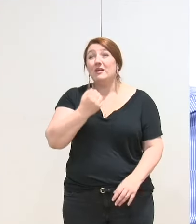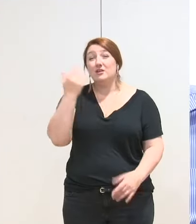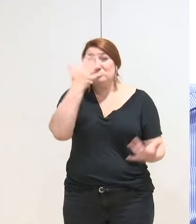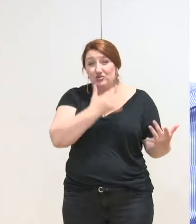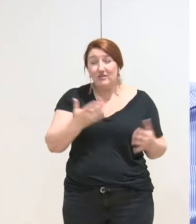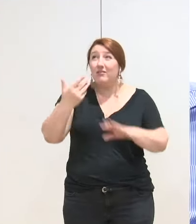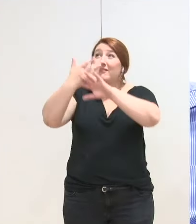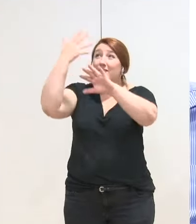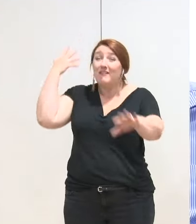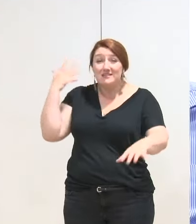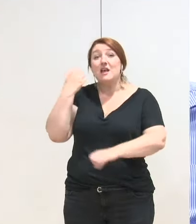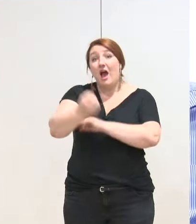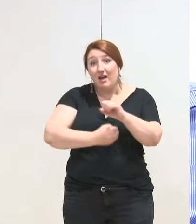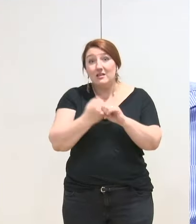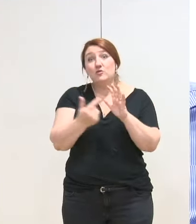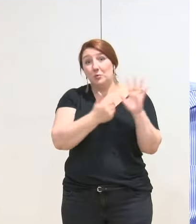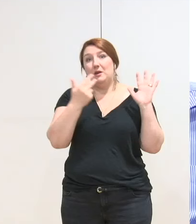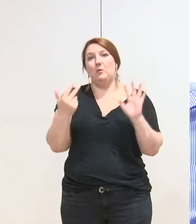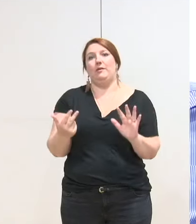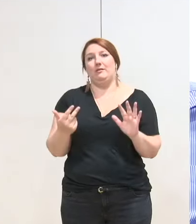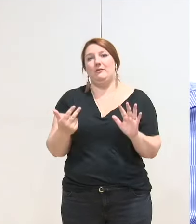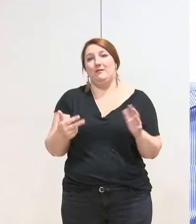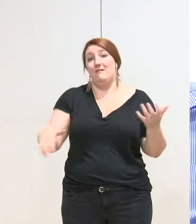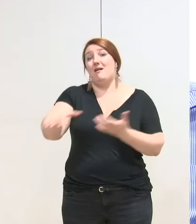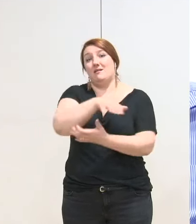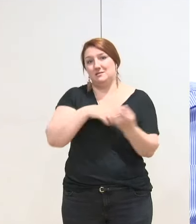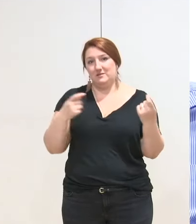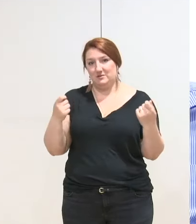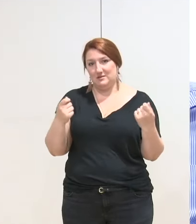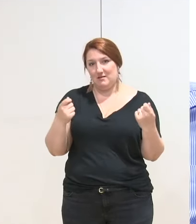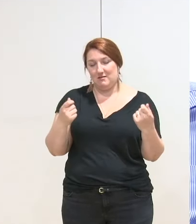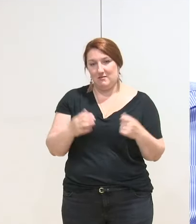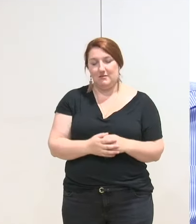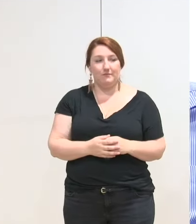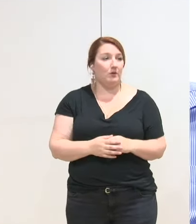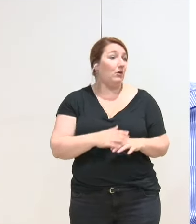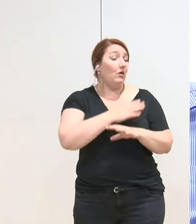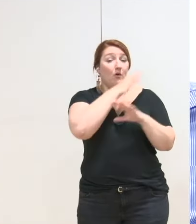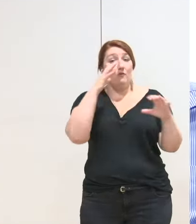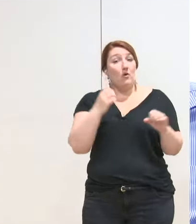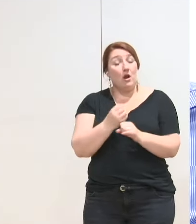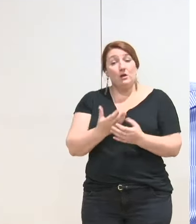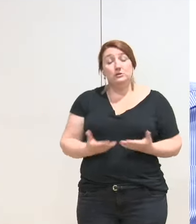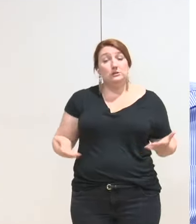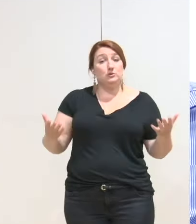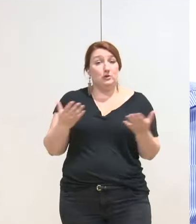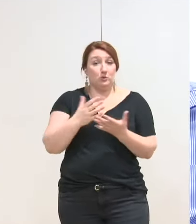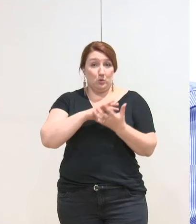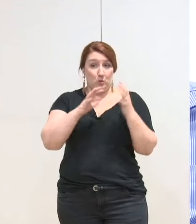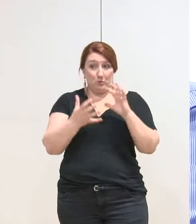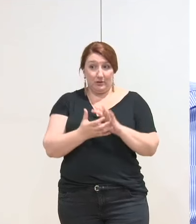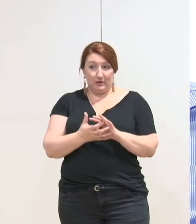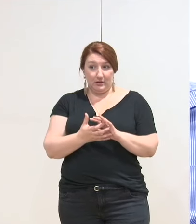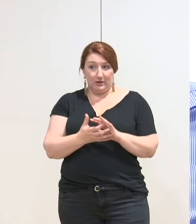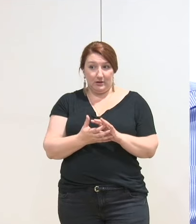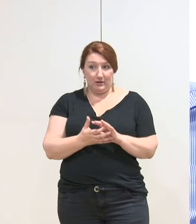200009 voilà comment d'une situation compliquée en raison de l'héritage